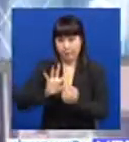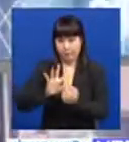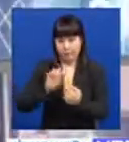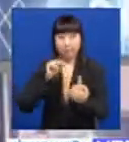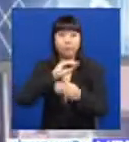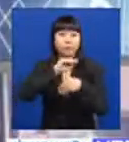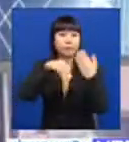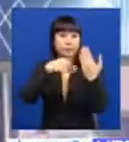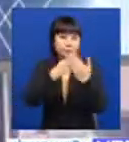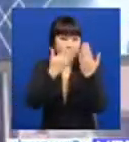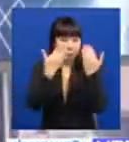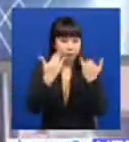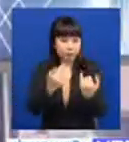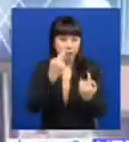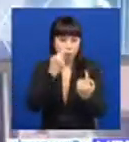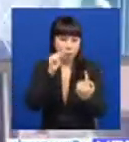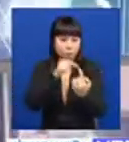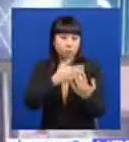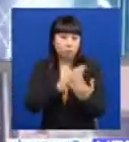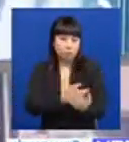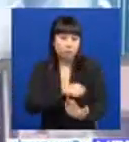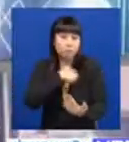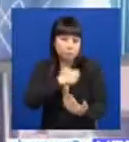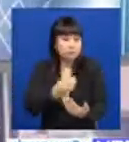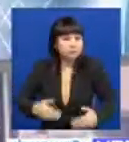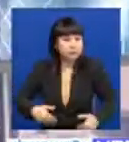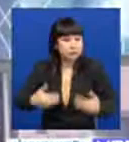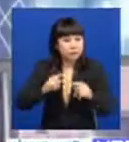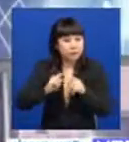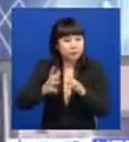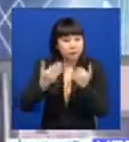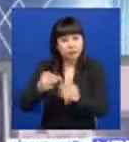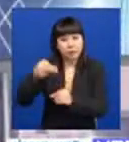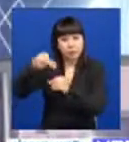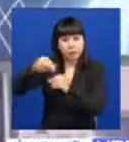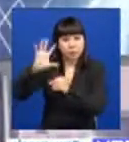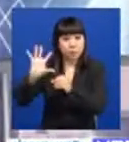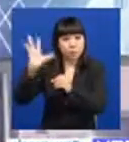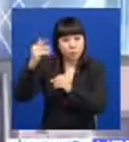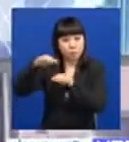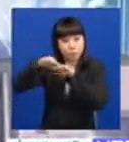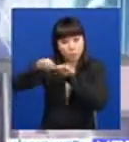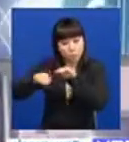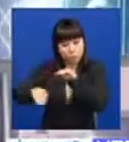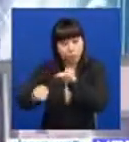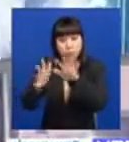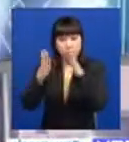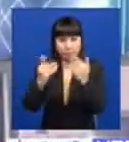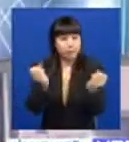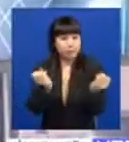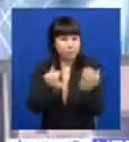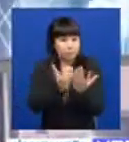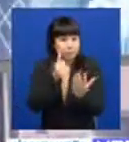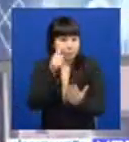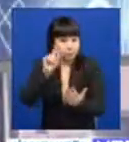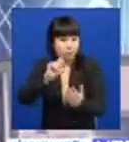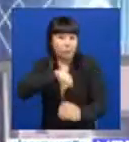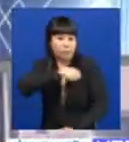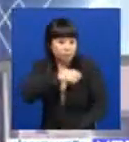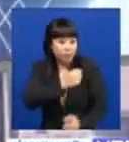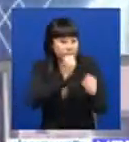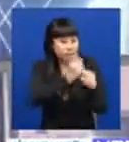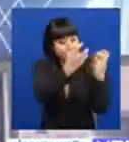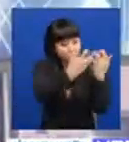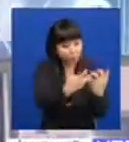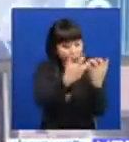เศรษฐกิจนะคะติดตามเรื่องของค่าครองชีพหลังจากที่ราคาน้ำมันในตลาดโลกปรับตัวลดลงไปก็ได้ส่งผลดีต่อต้นทุนการผลิตในหลาย